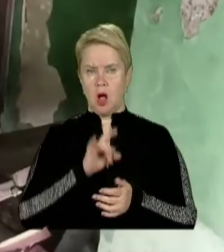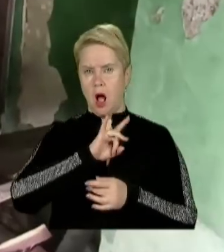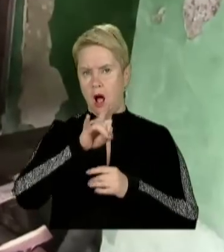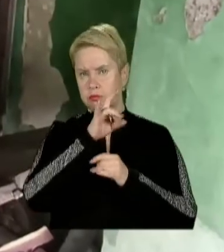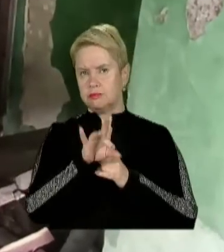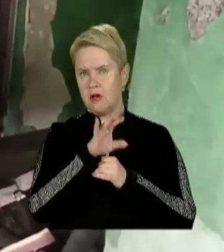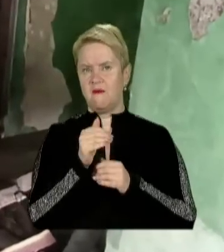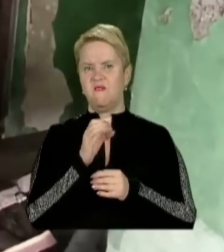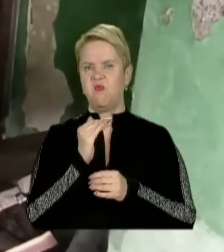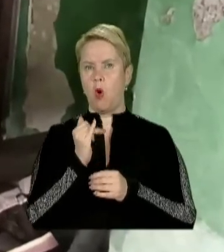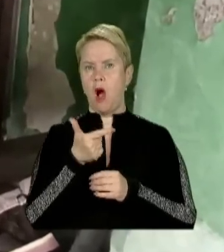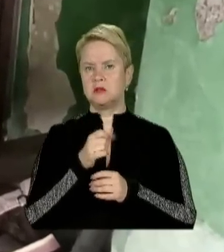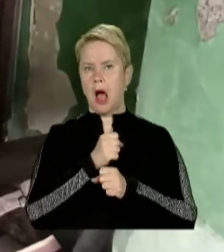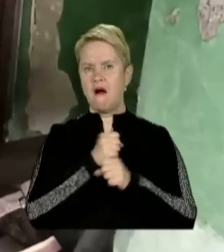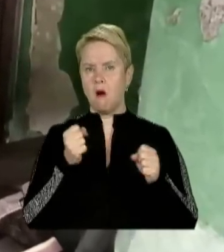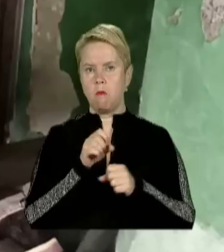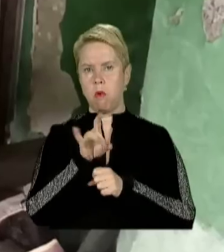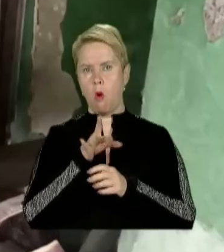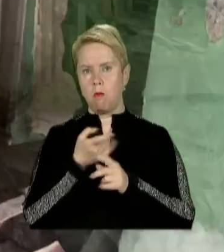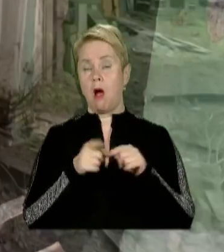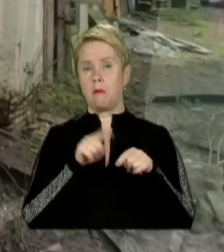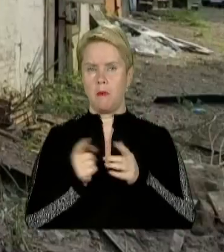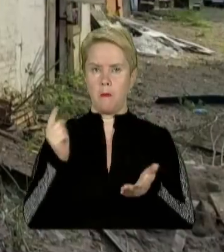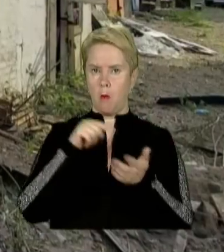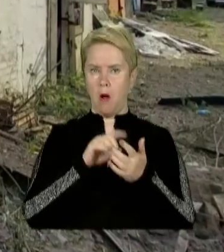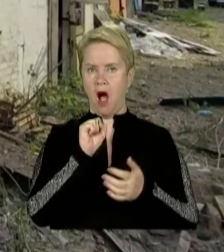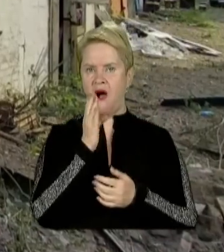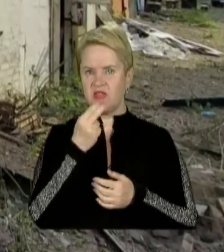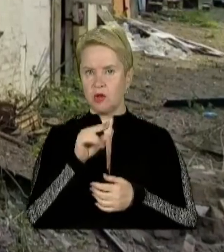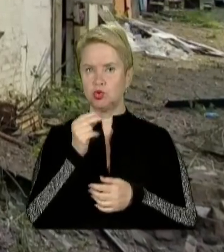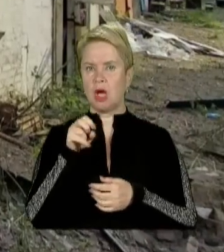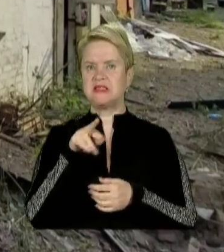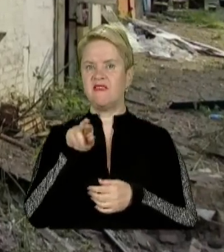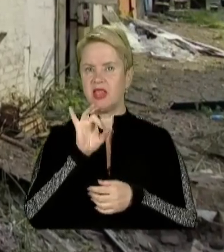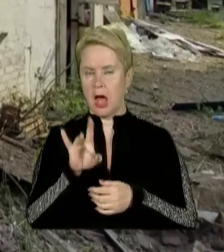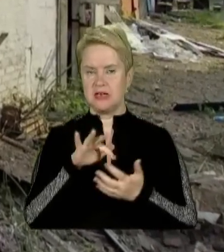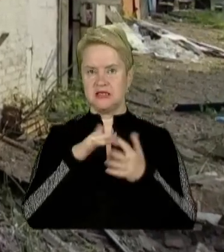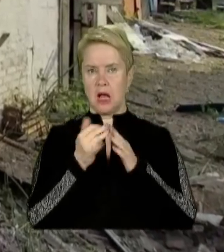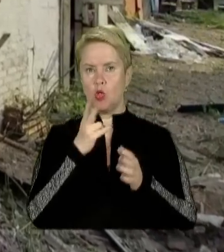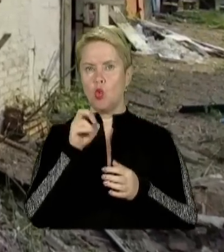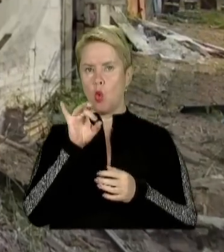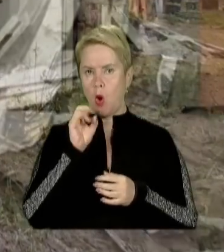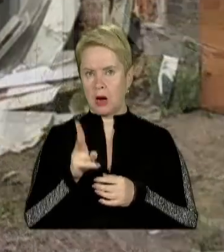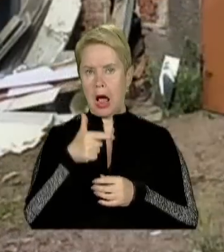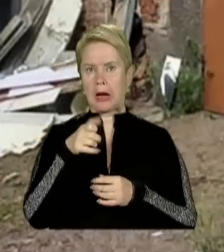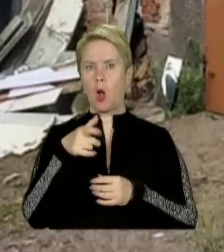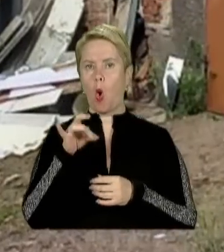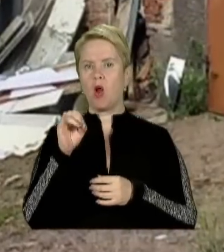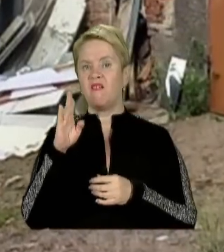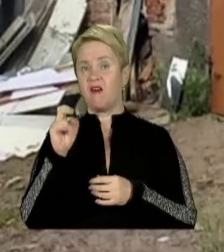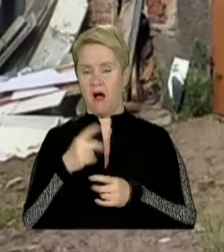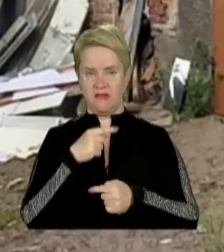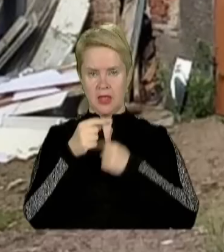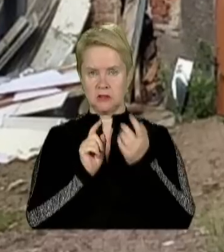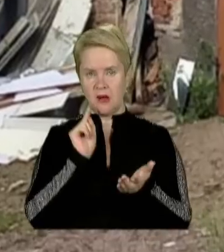артилерією та фугасними авіабомбами. Під удари потрапили Авдіївка, Часів Яр, селища Нью-Йорк та Григоріївка.